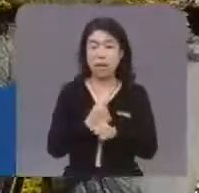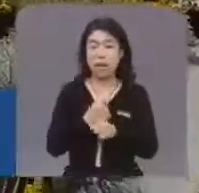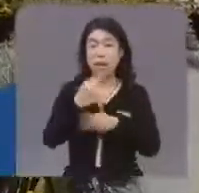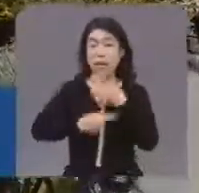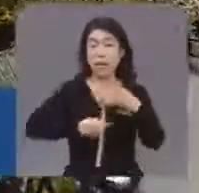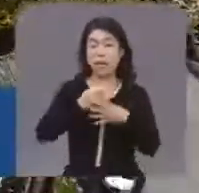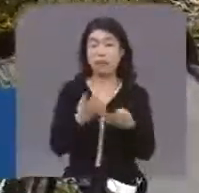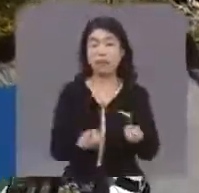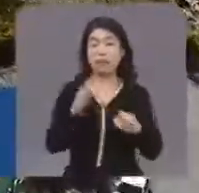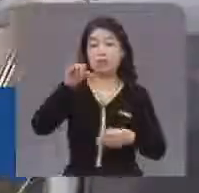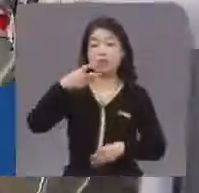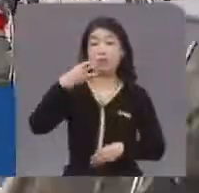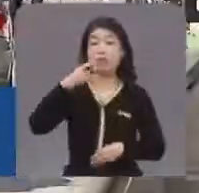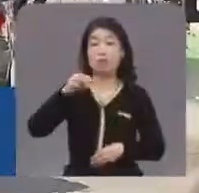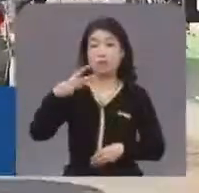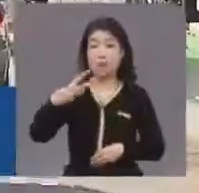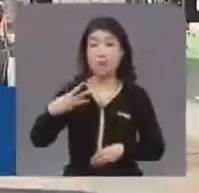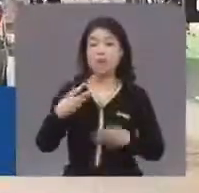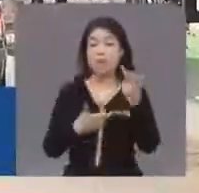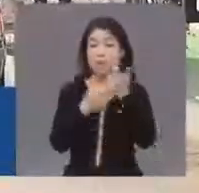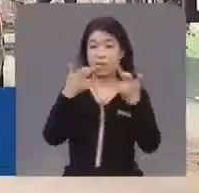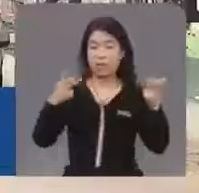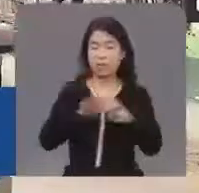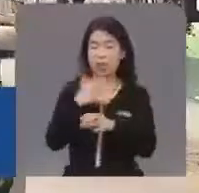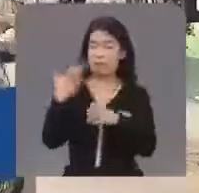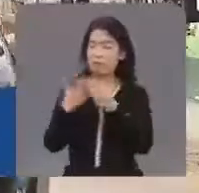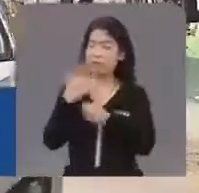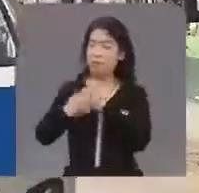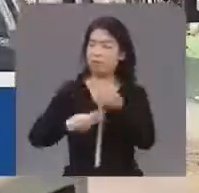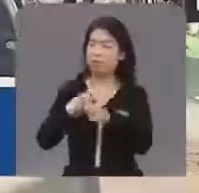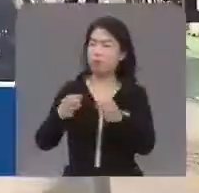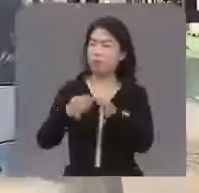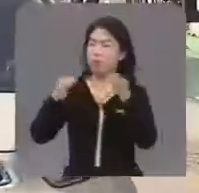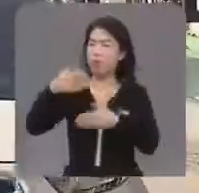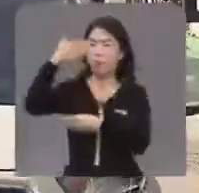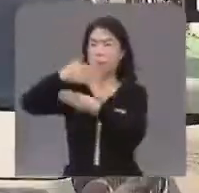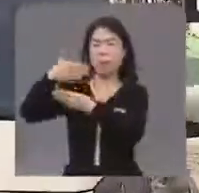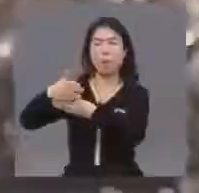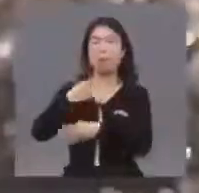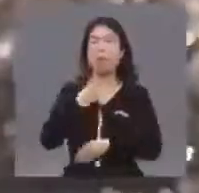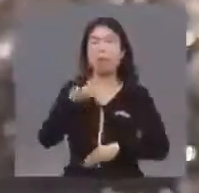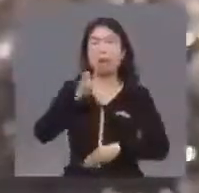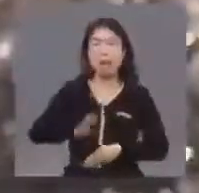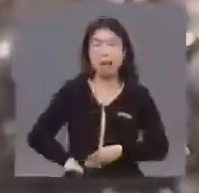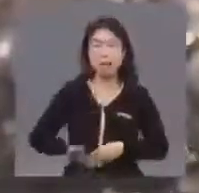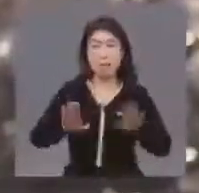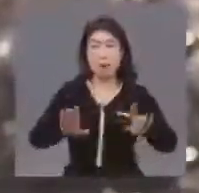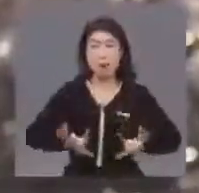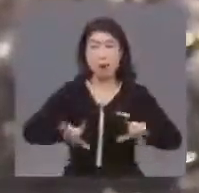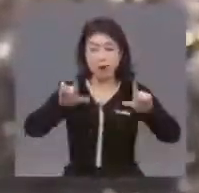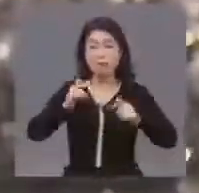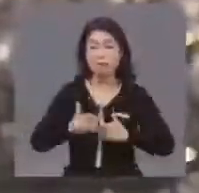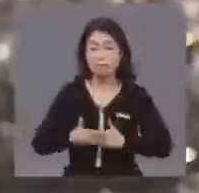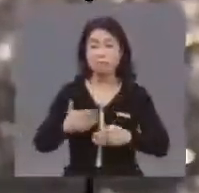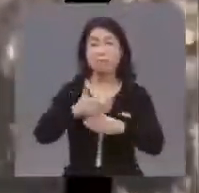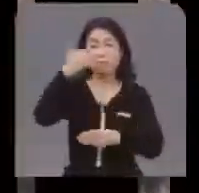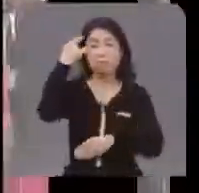축제인 유달산 봄축제는 코로나19로 2년 동안 열리지 않았지만 올해는 정부의 일상회복 방침에 맞춰